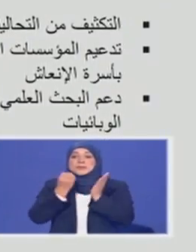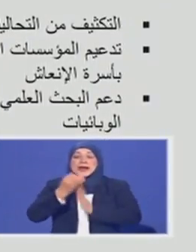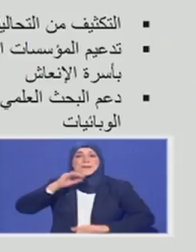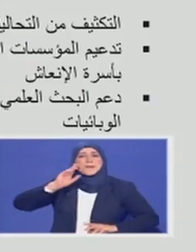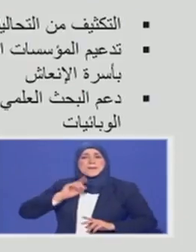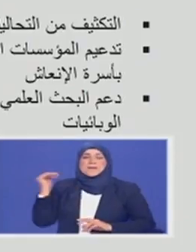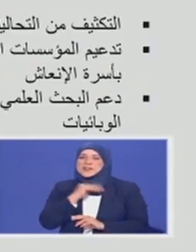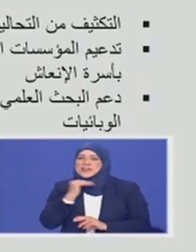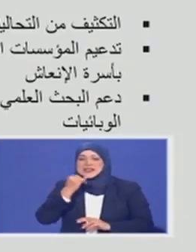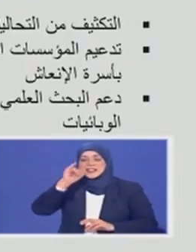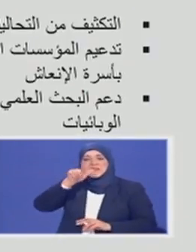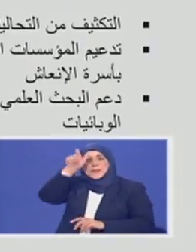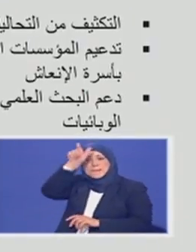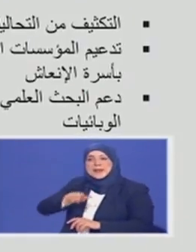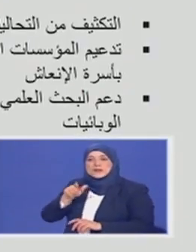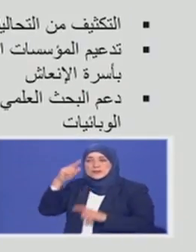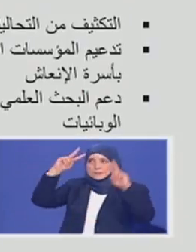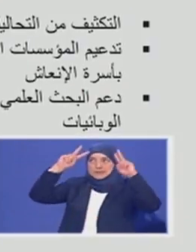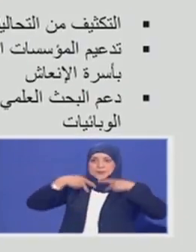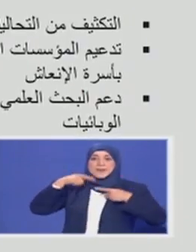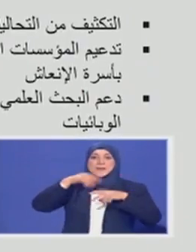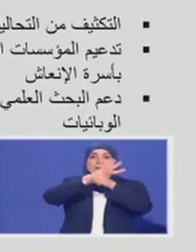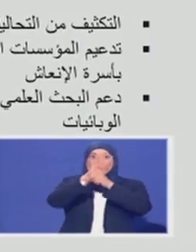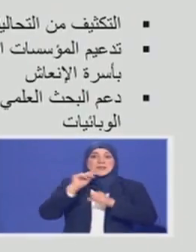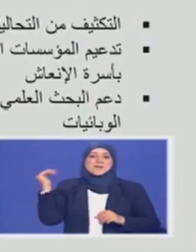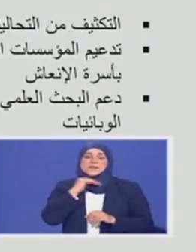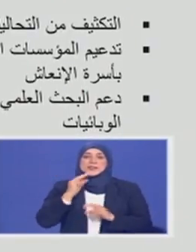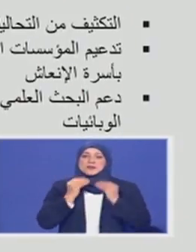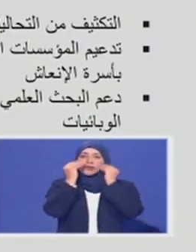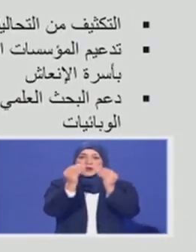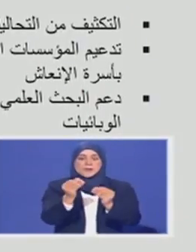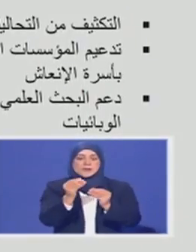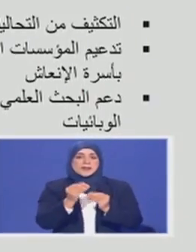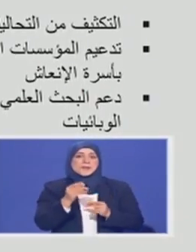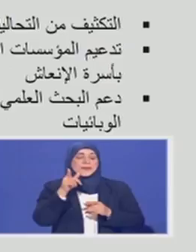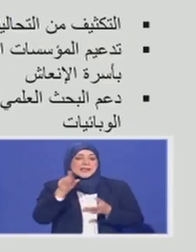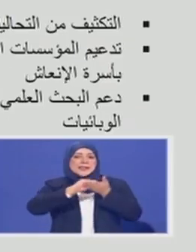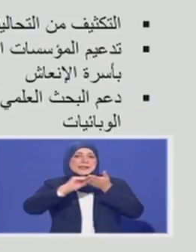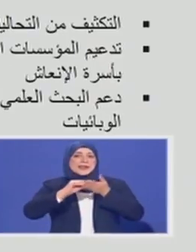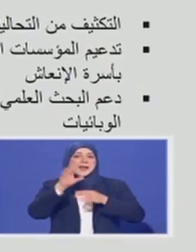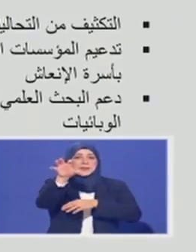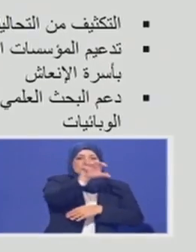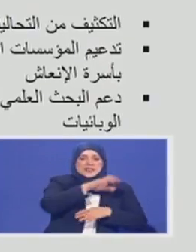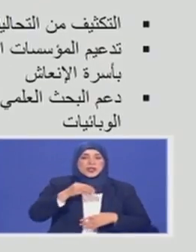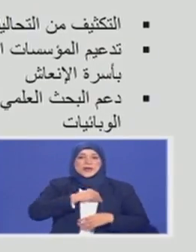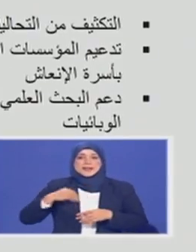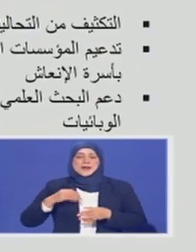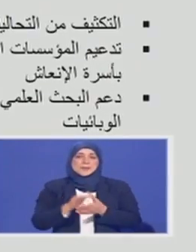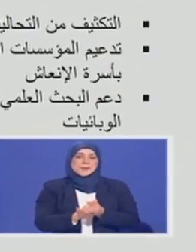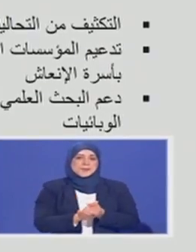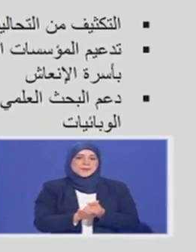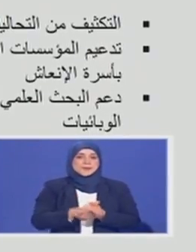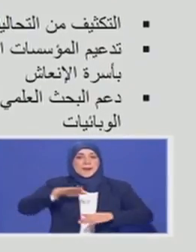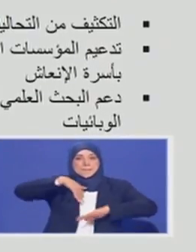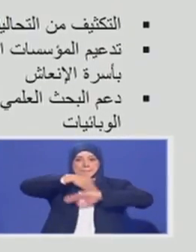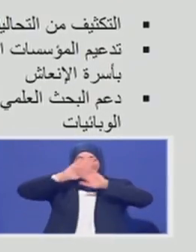كان ثم حالة مشتبهة وهذا موجود في الدليل إعلام الفوري للإدارة الجهوية للصحة. بعد